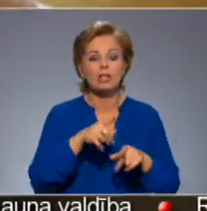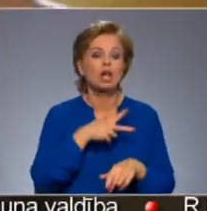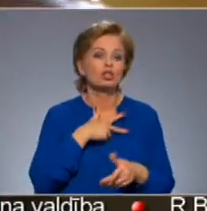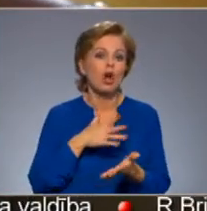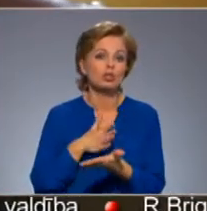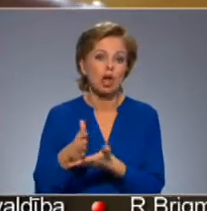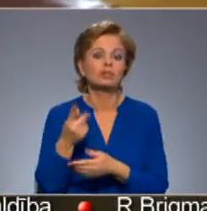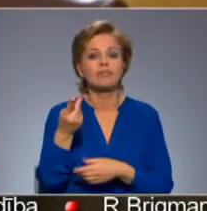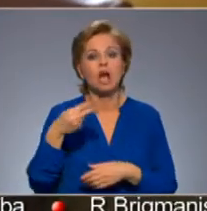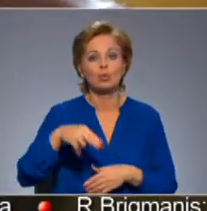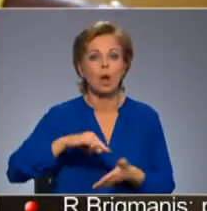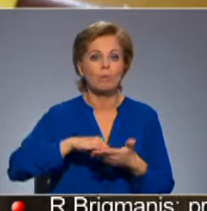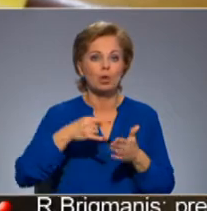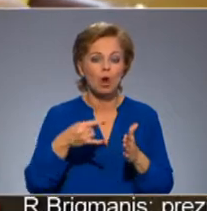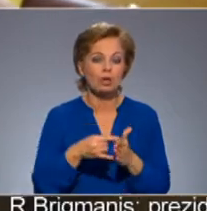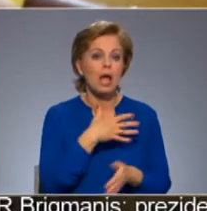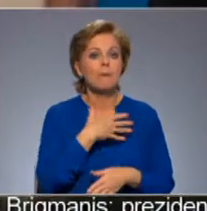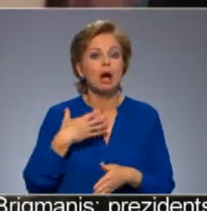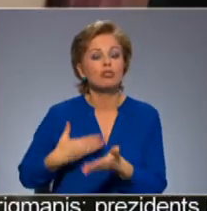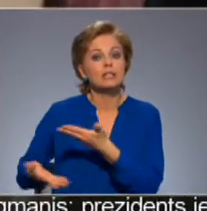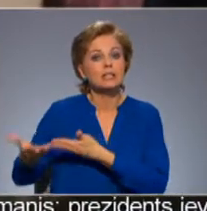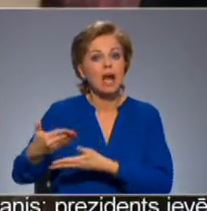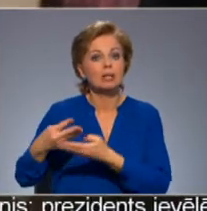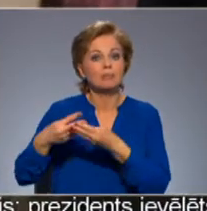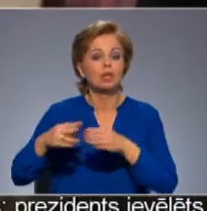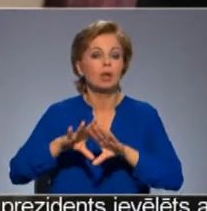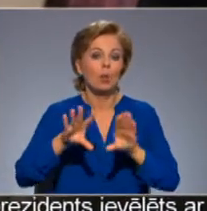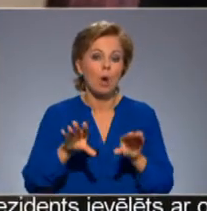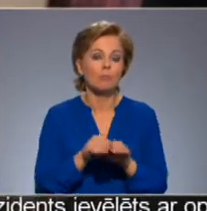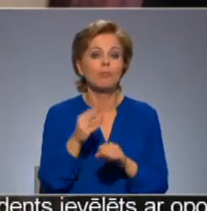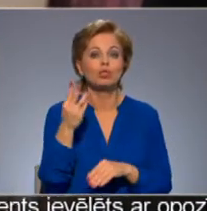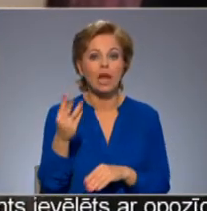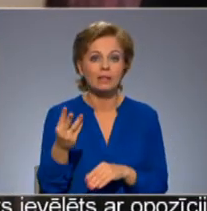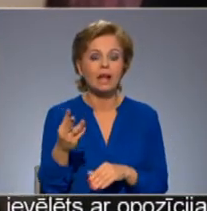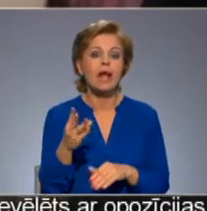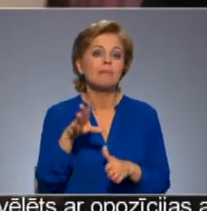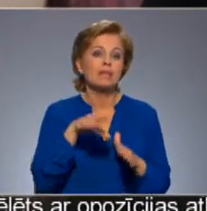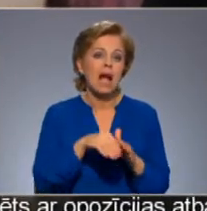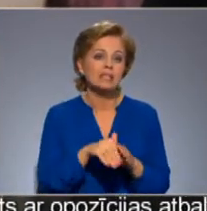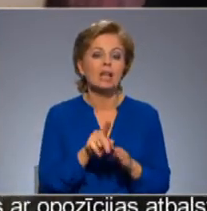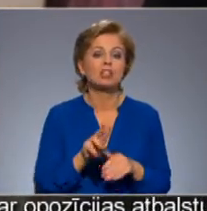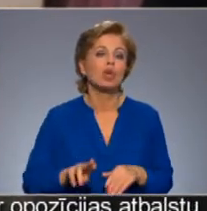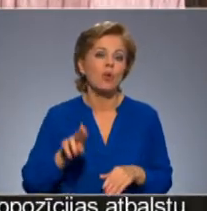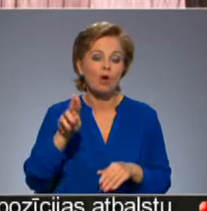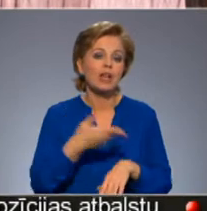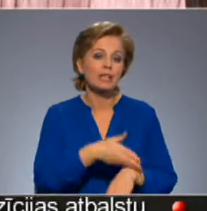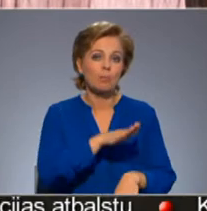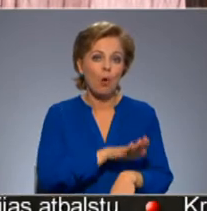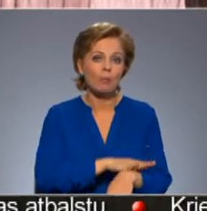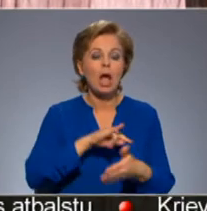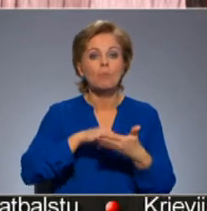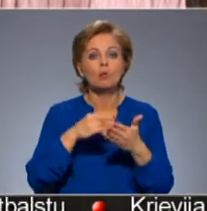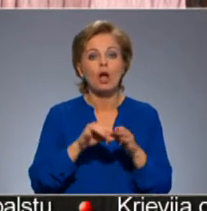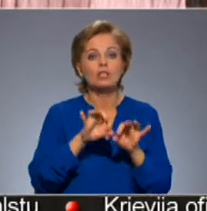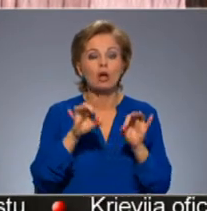joma ir viens no projekta pašvaldības sadarbības tīkliem. Kopā tie ir četri. Tajā iesaistīta arī Norvēģija un Polija. Projekts